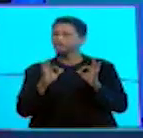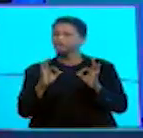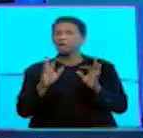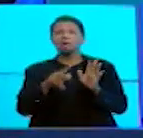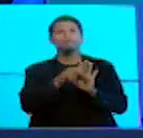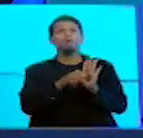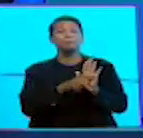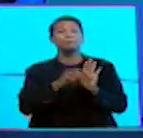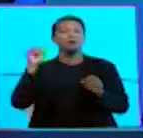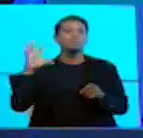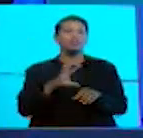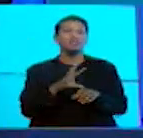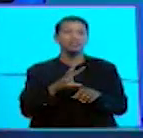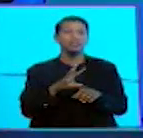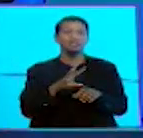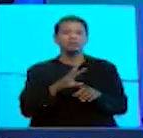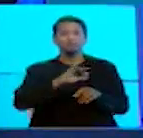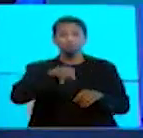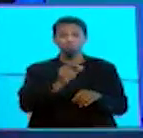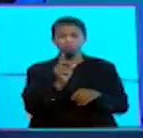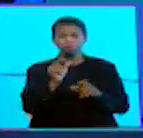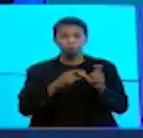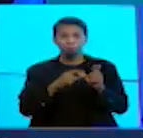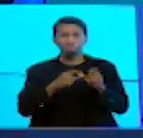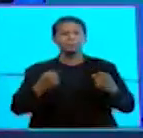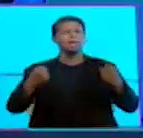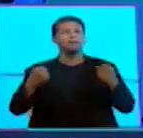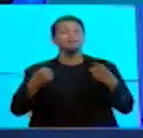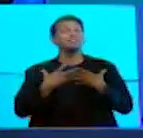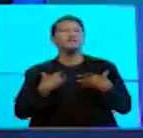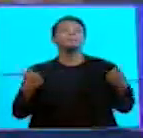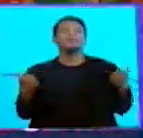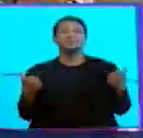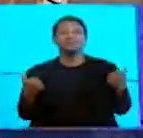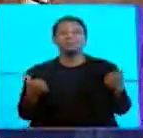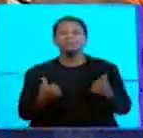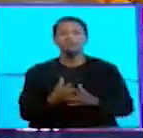madu dalam spesial program Ramadan, Juru Sehat Penyelamat.